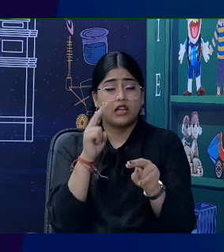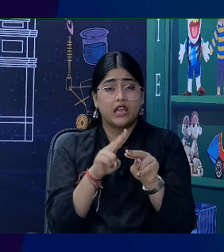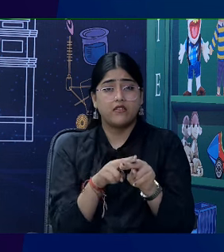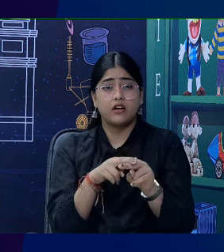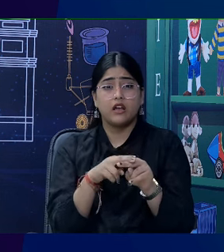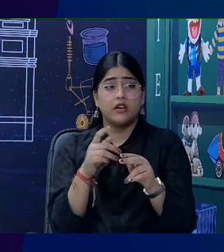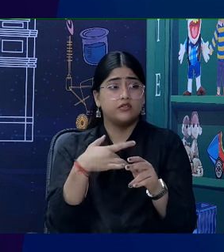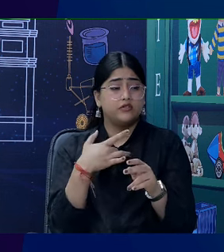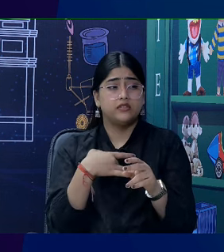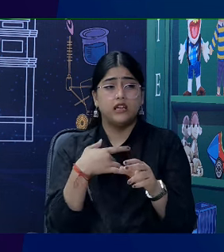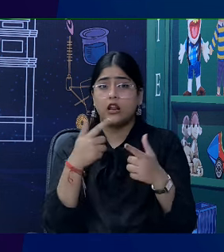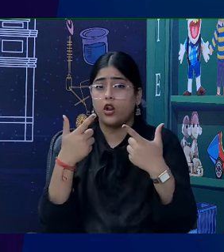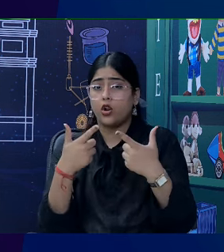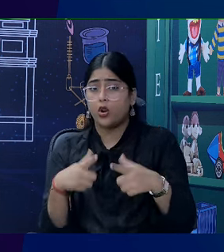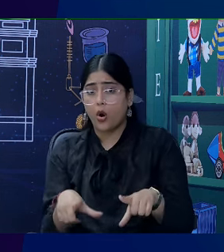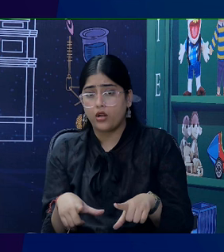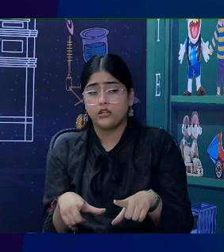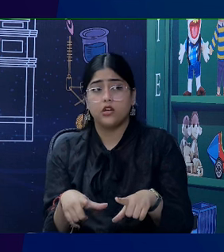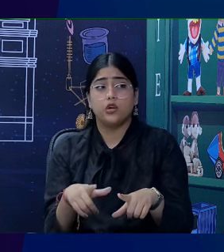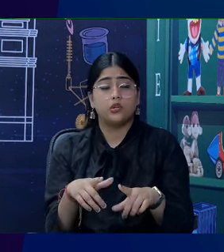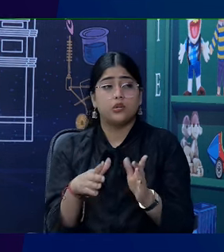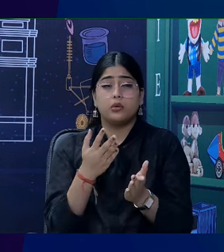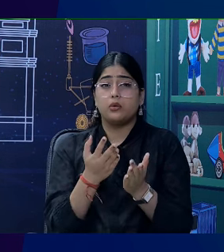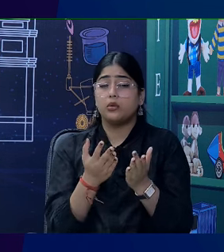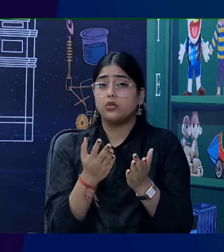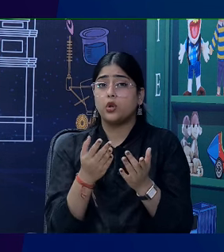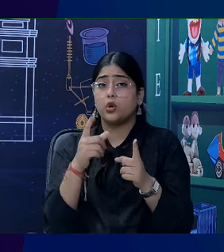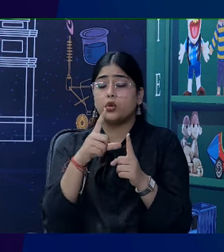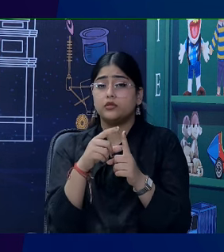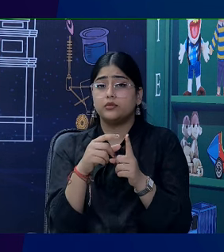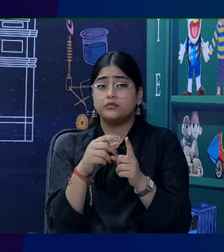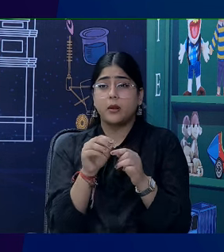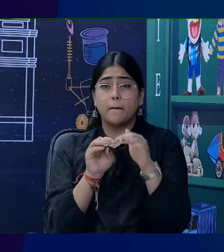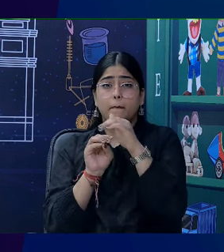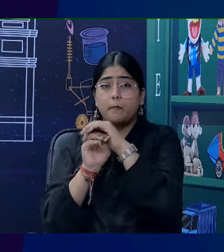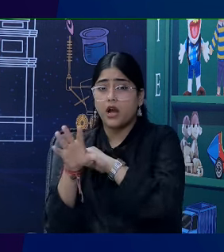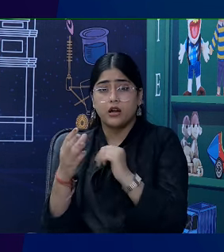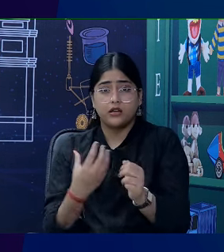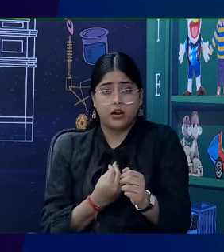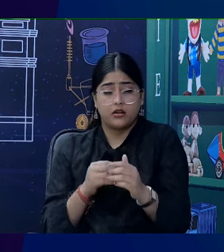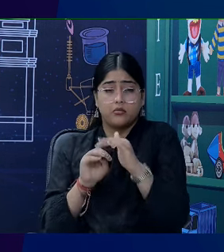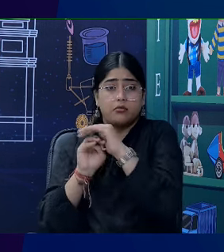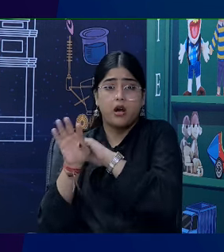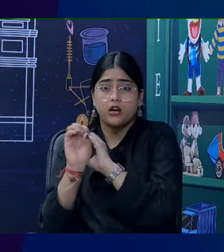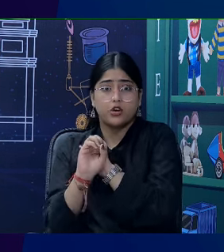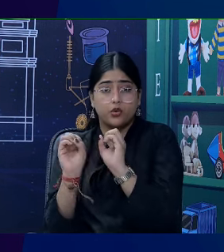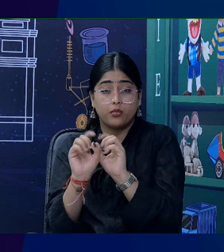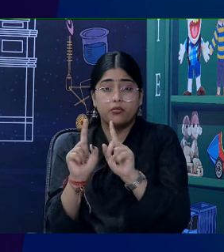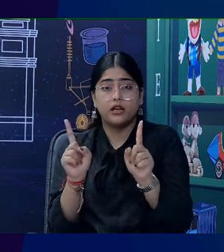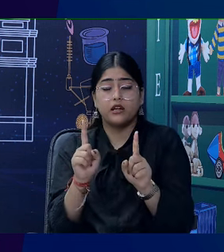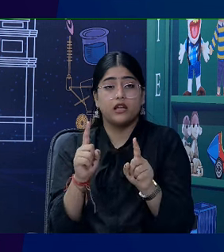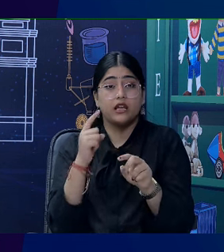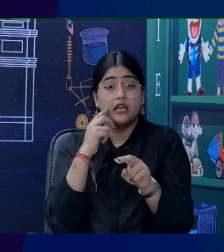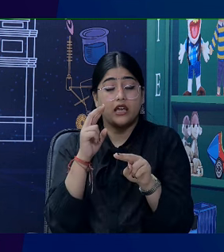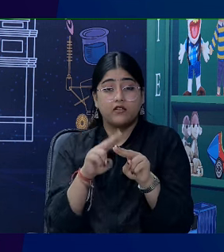पीठ दिखाकर नहीं जाते थे यानी मैदान छोड़ के नहीं भागते थे बिल्कुल ये कहानी है हमने देखी नहीं आपने देखी नहीं बट कहानी में लिखा हुआ है इन्हीं